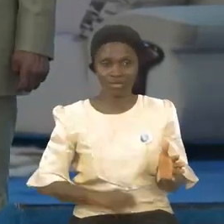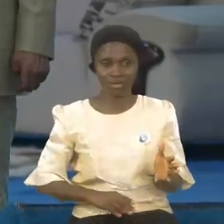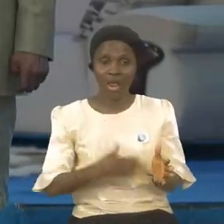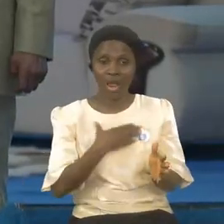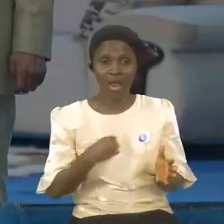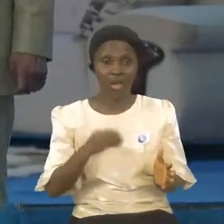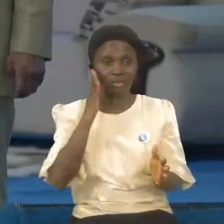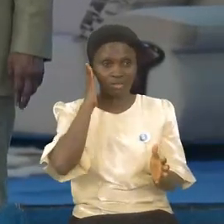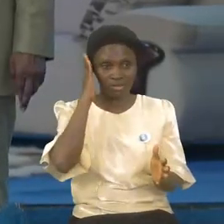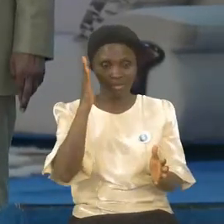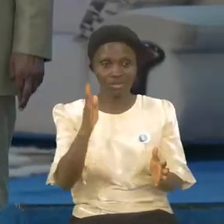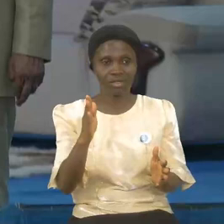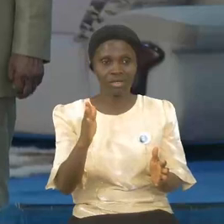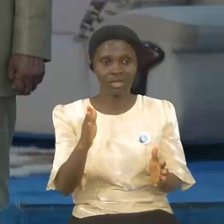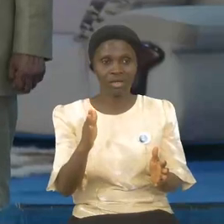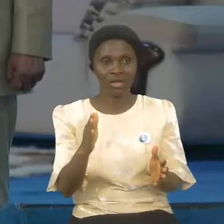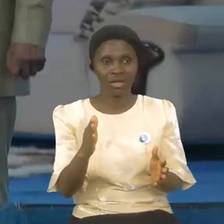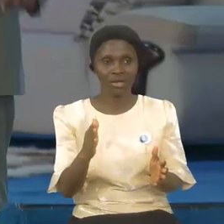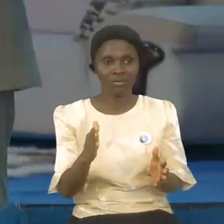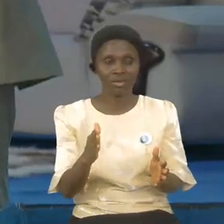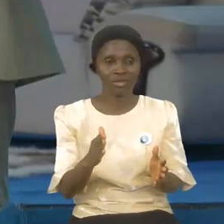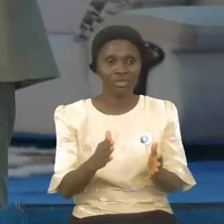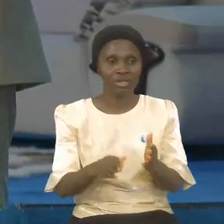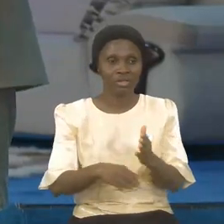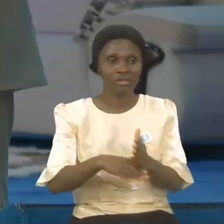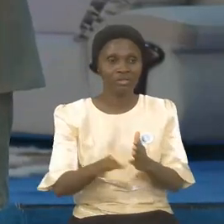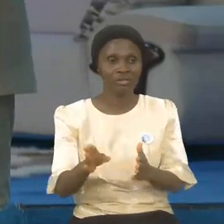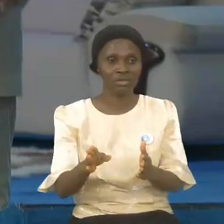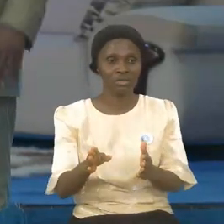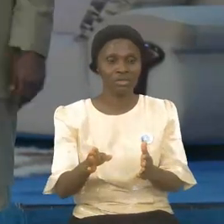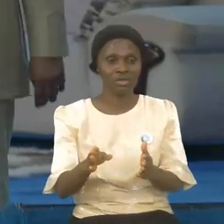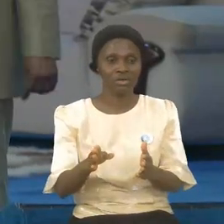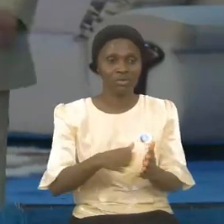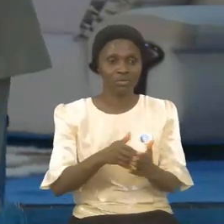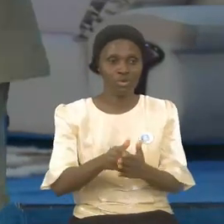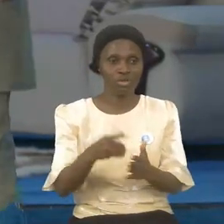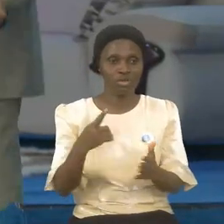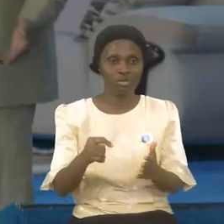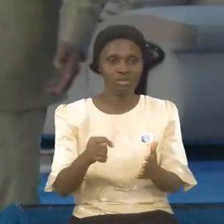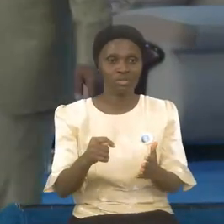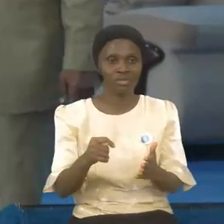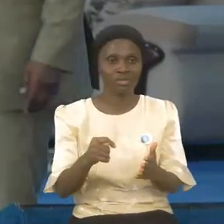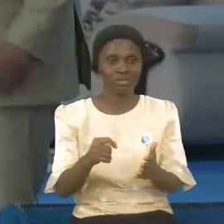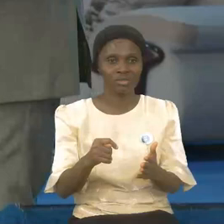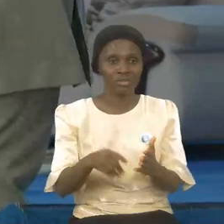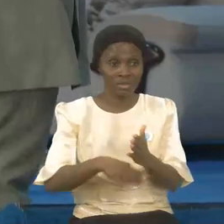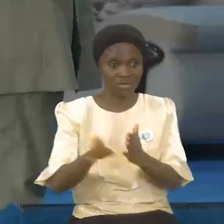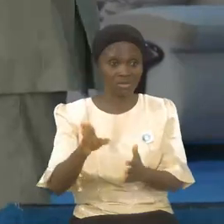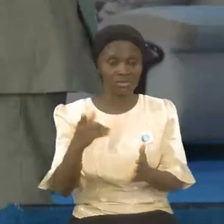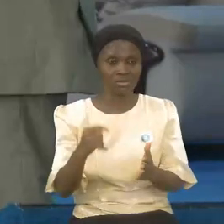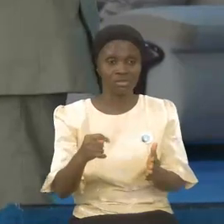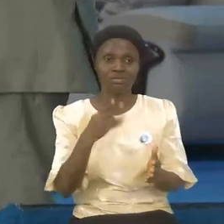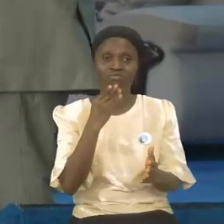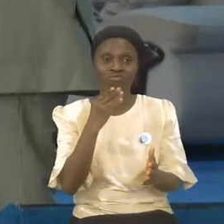il opprimure les saints du Très Haut et le primera les Juifs